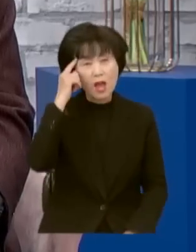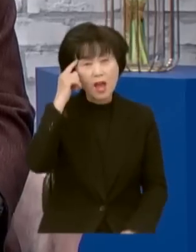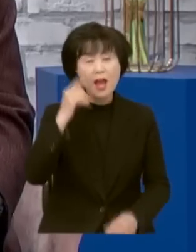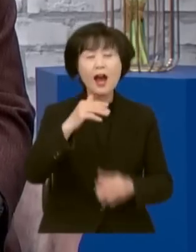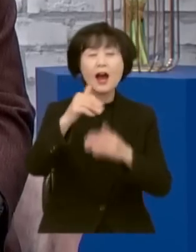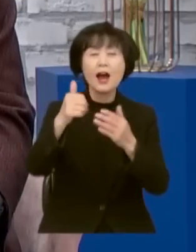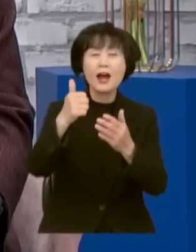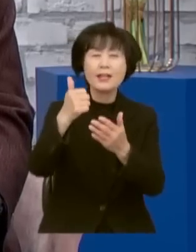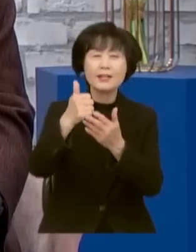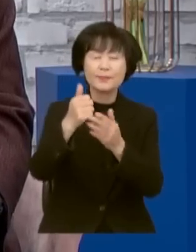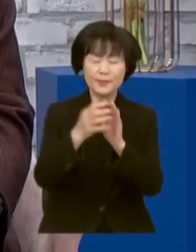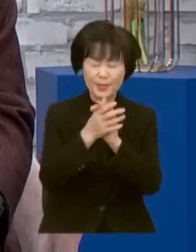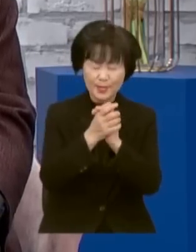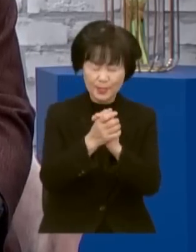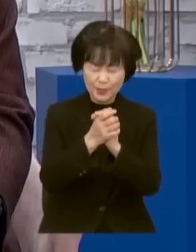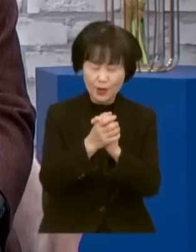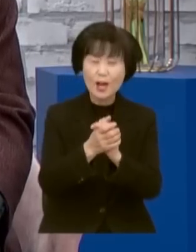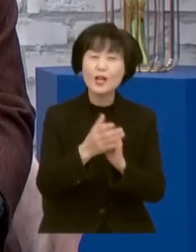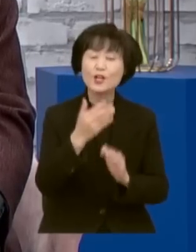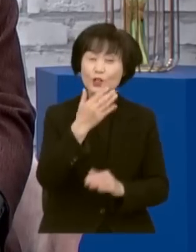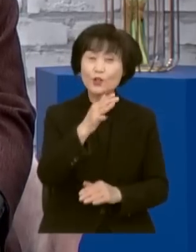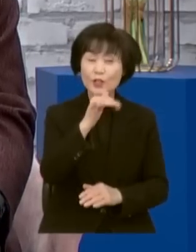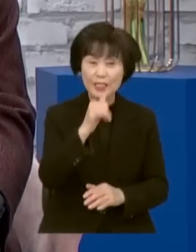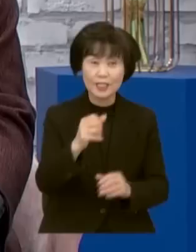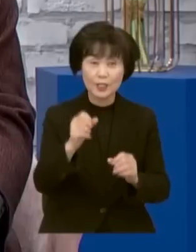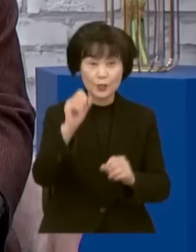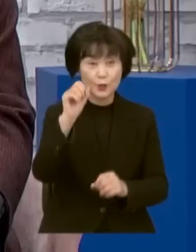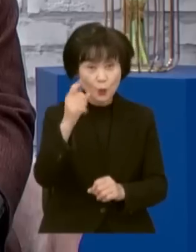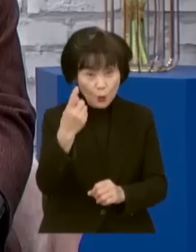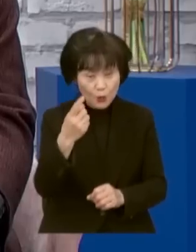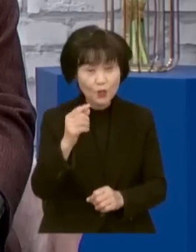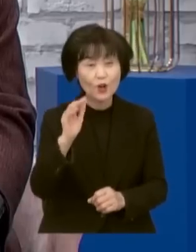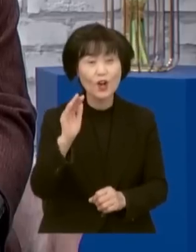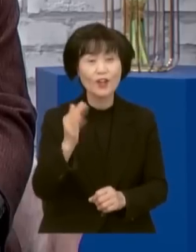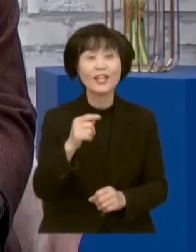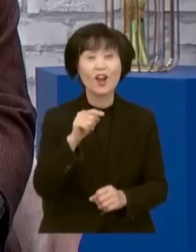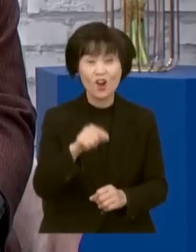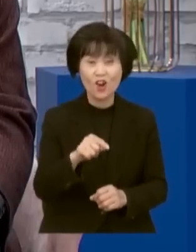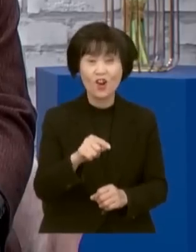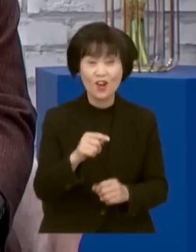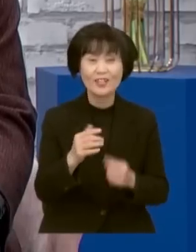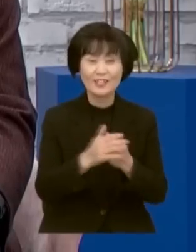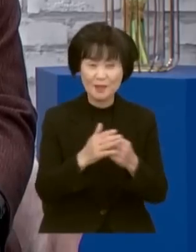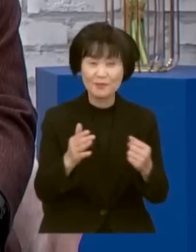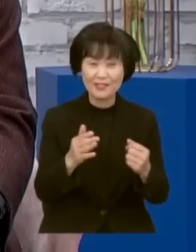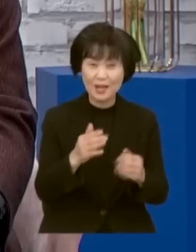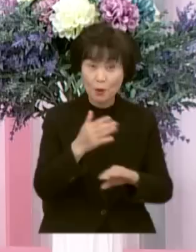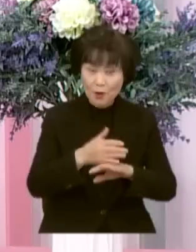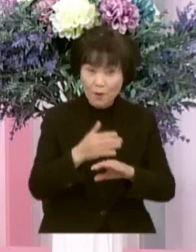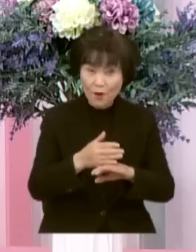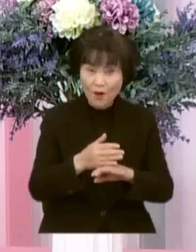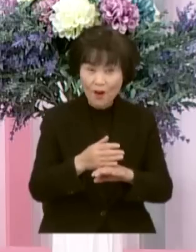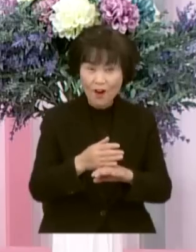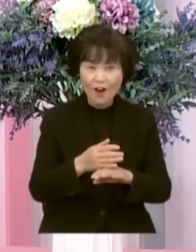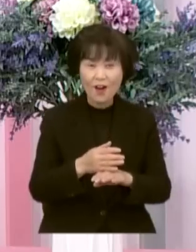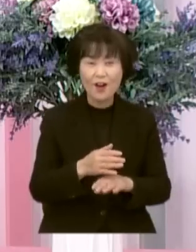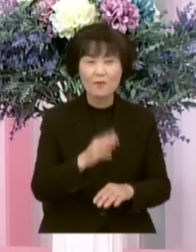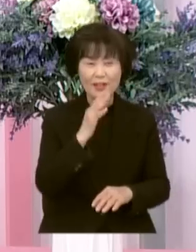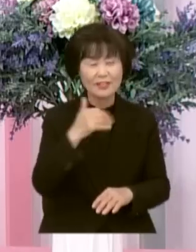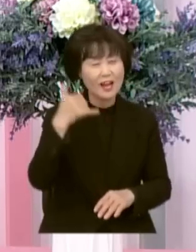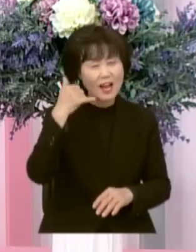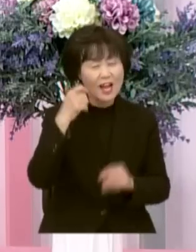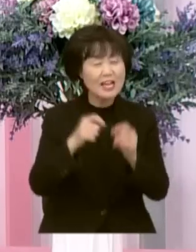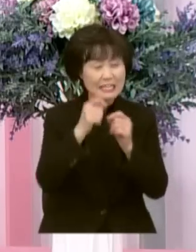간절히 매달릴 수 있었던 계기를 마련해 준 그 사건의 제공자기 때문에 그분도 그렇게 하고